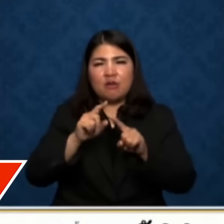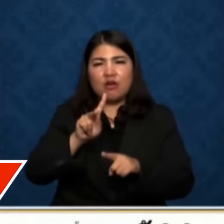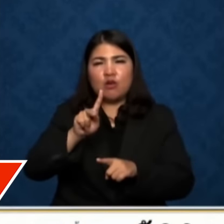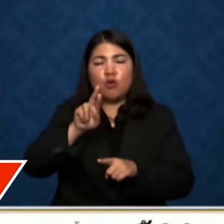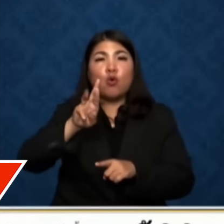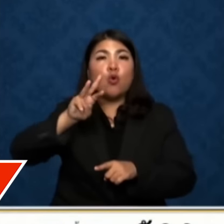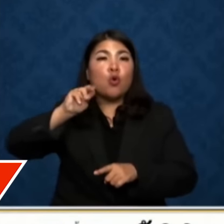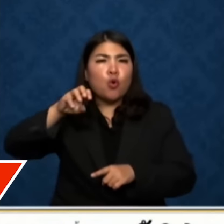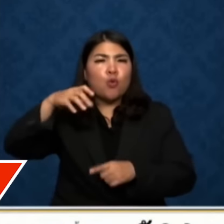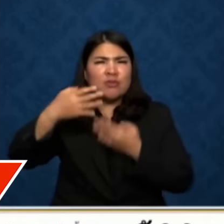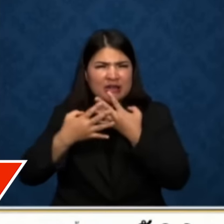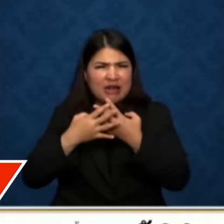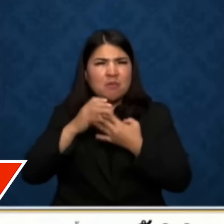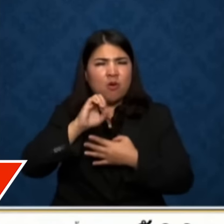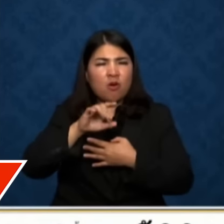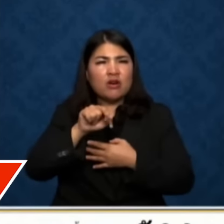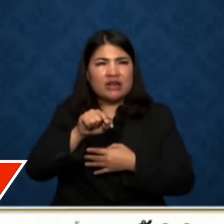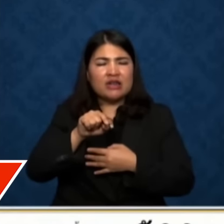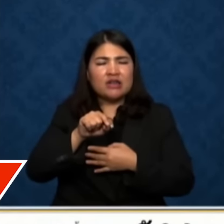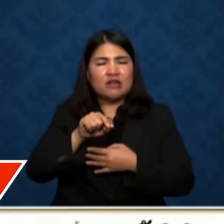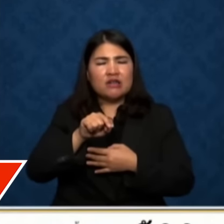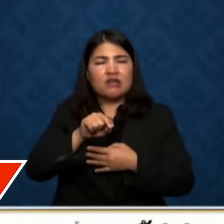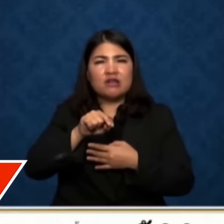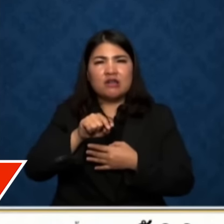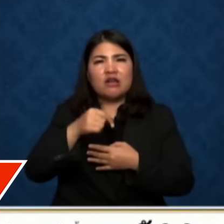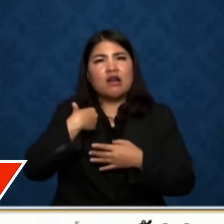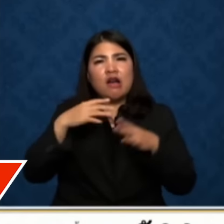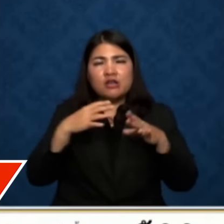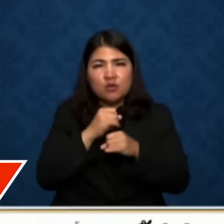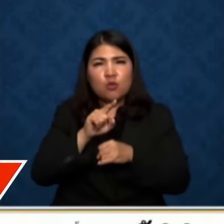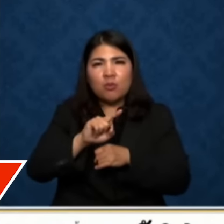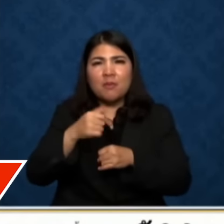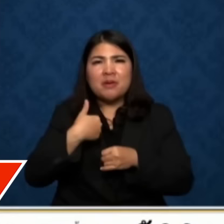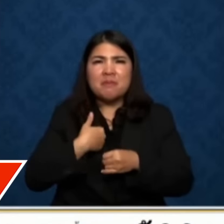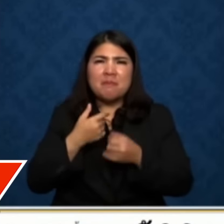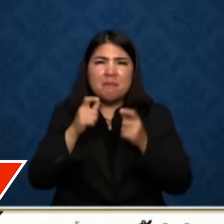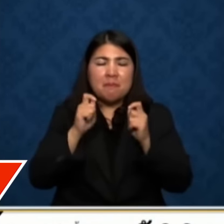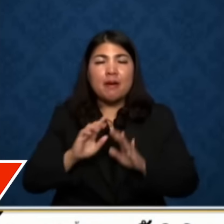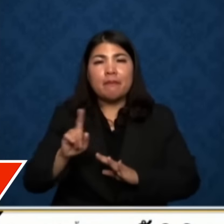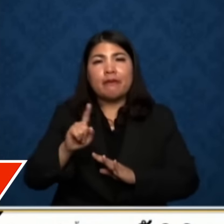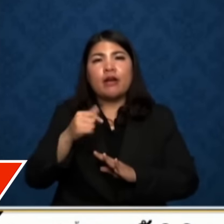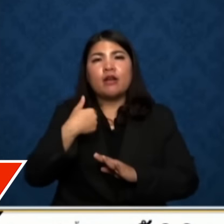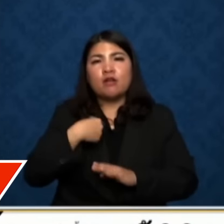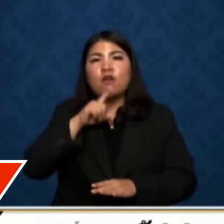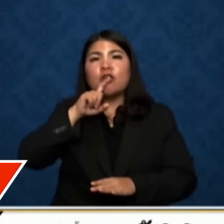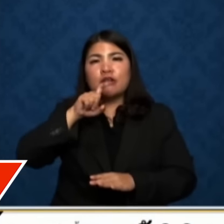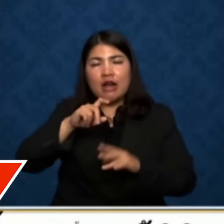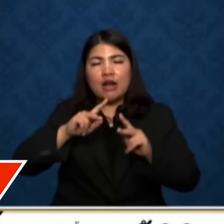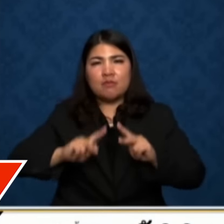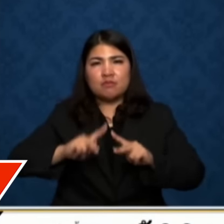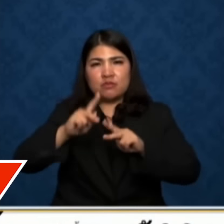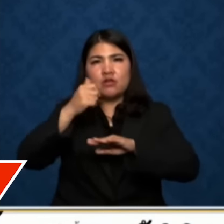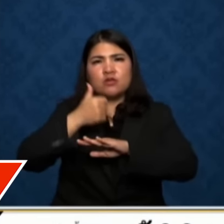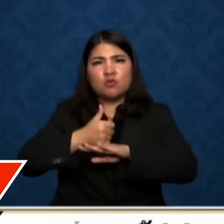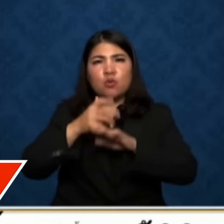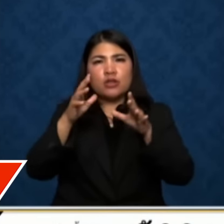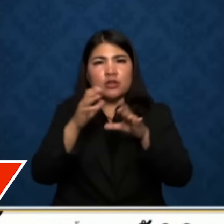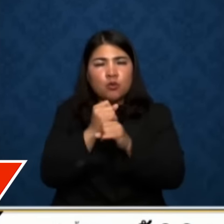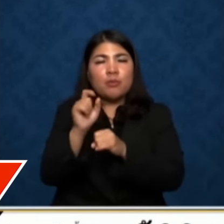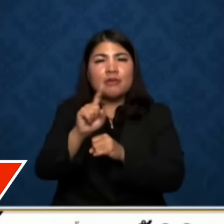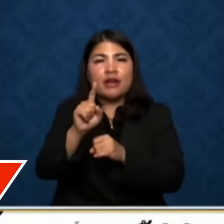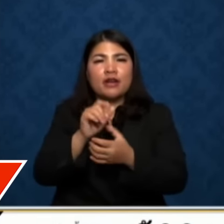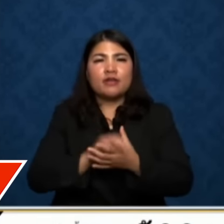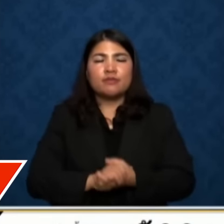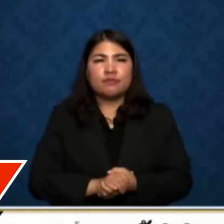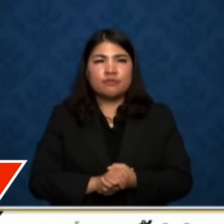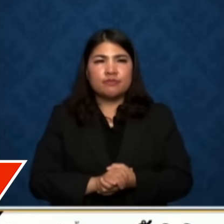าคุณหมอให้ความเห็นแบบนี้สรุปแล้วข้อเท็จจริงตรงนี้มันเป็นยังไงกันครับก็ต้องถามท่านรัฐมนตรีว่ามันเป็นอย่างไรสไลด์ถัดไปครับ